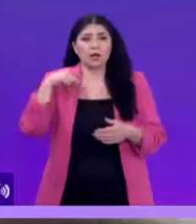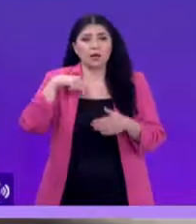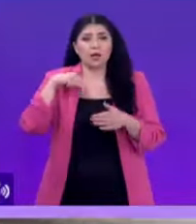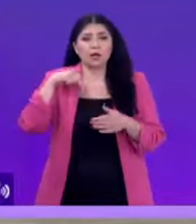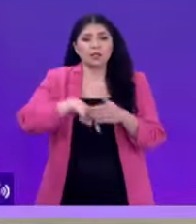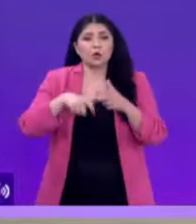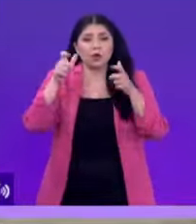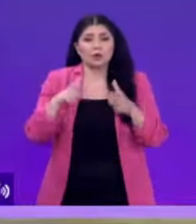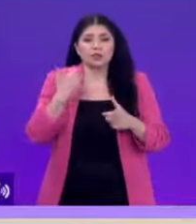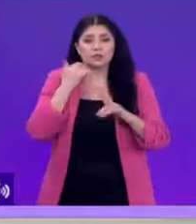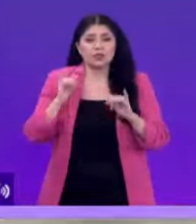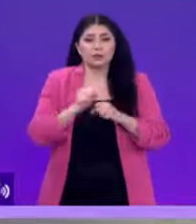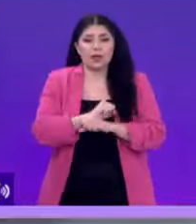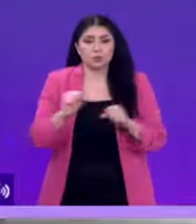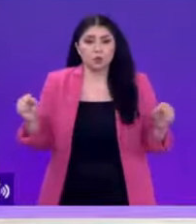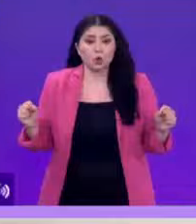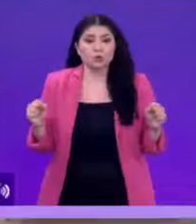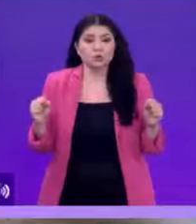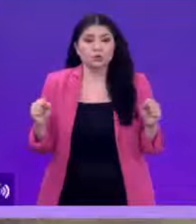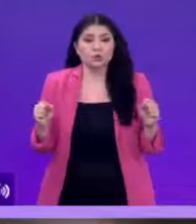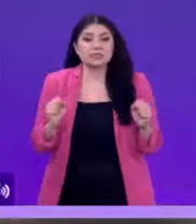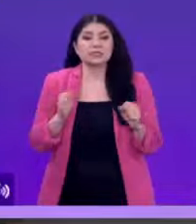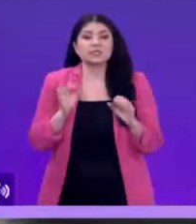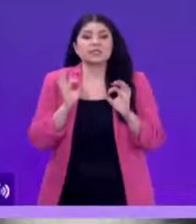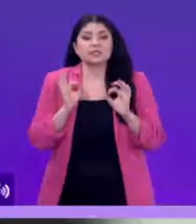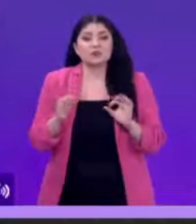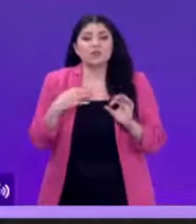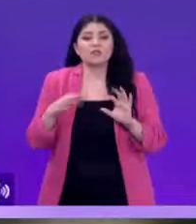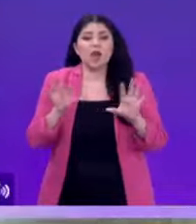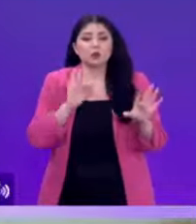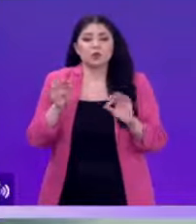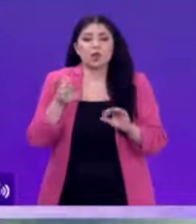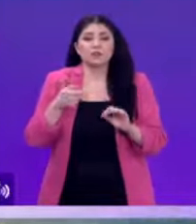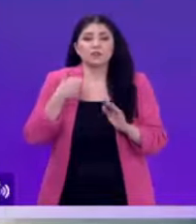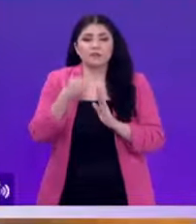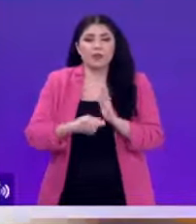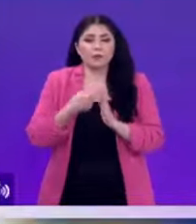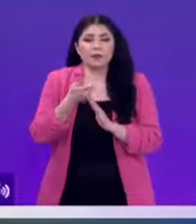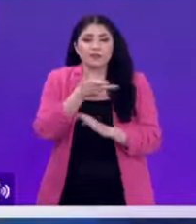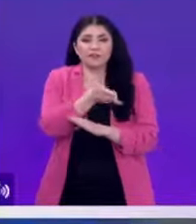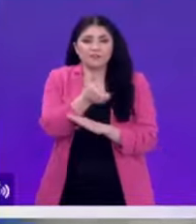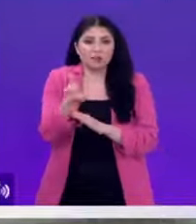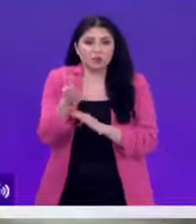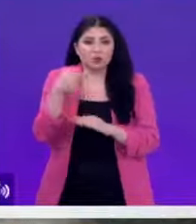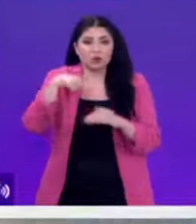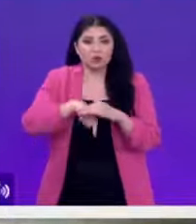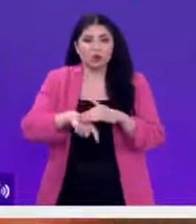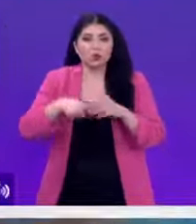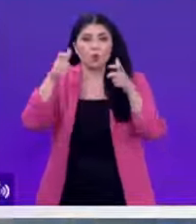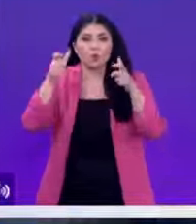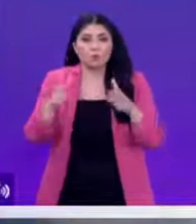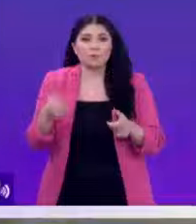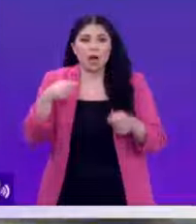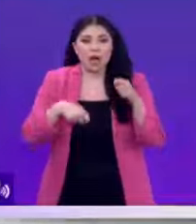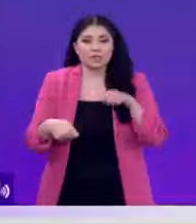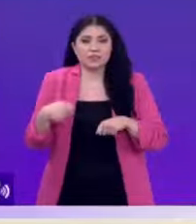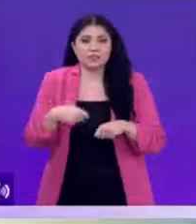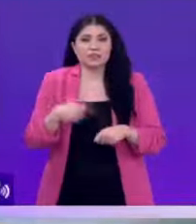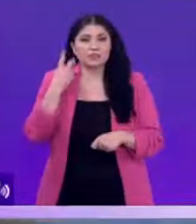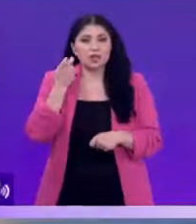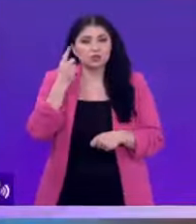momentul exploziei. Cu siguranță că vor fi ridicate imagini de pe camerele de supraveghere din interiorul magazinului. Știm